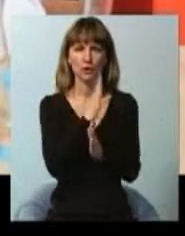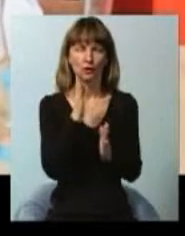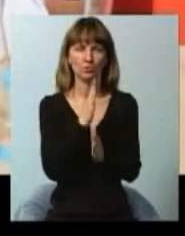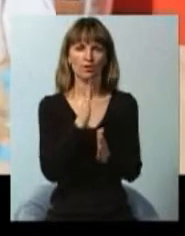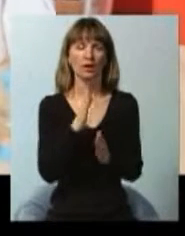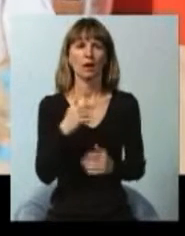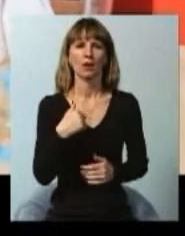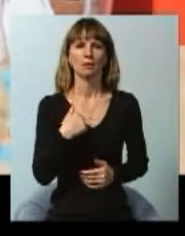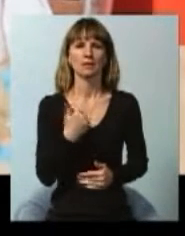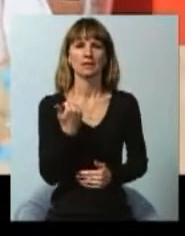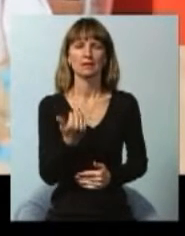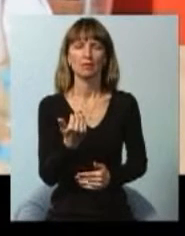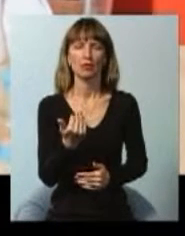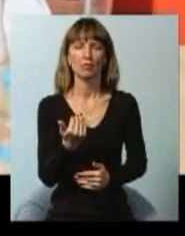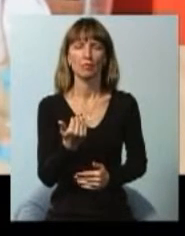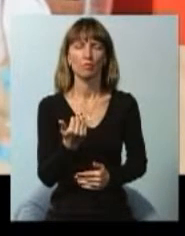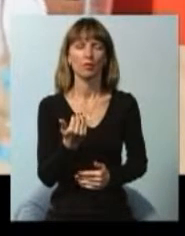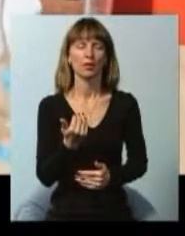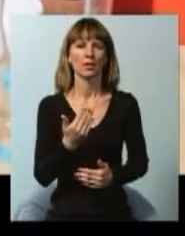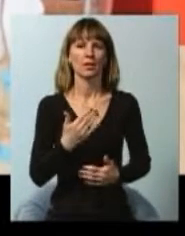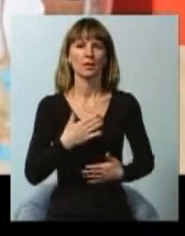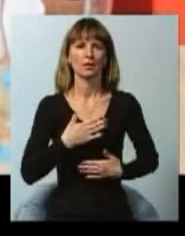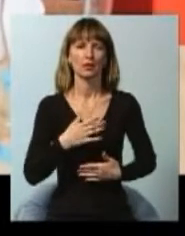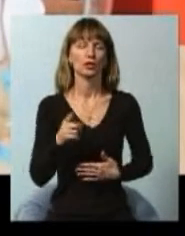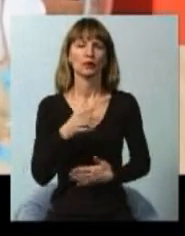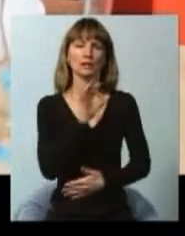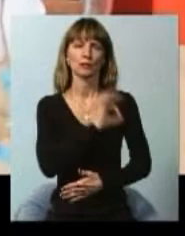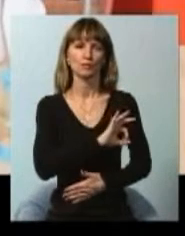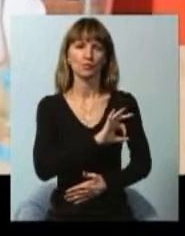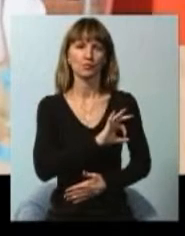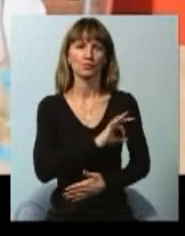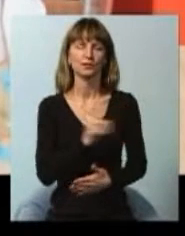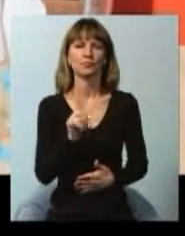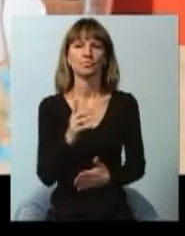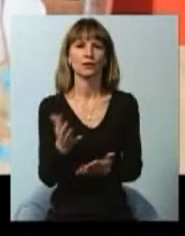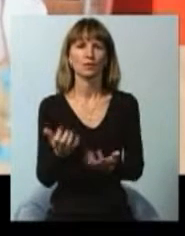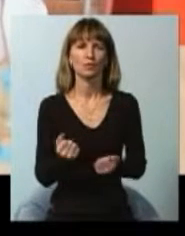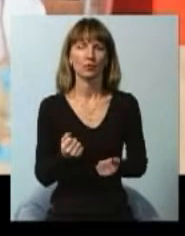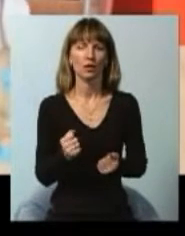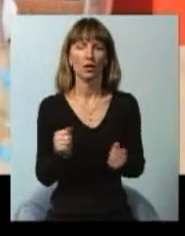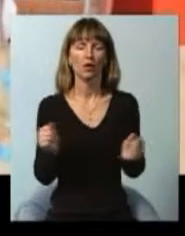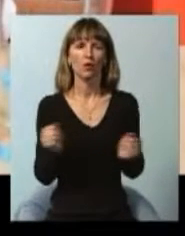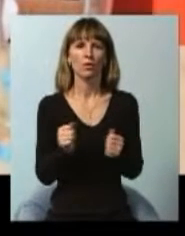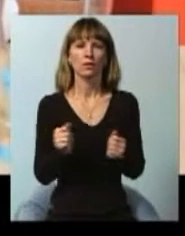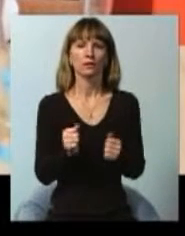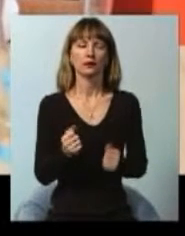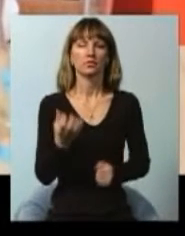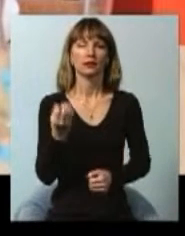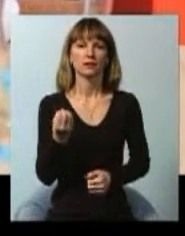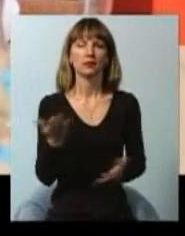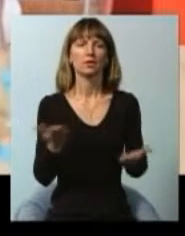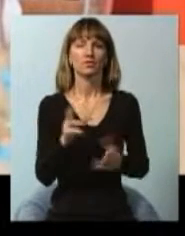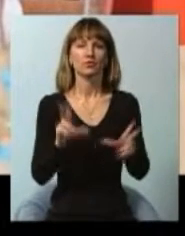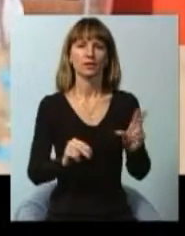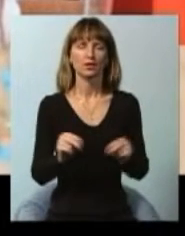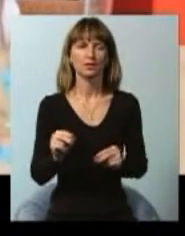вами дихаємо, і наше тіло що використовує з повітря? Що отримує? Холод. А ще, як ви